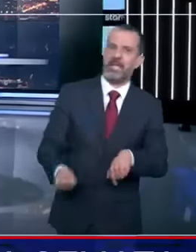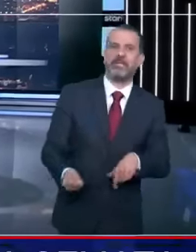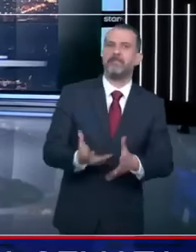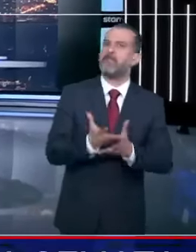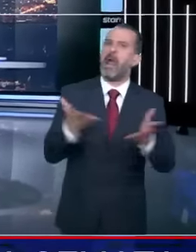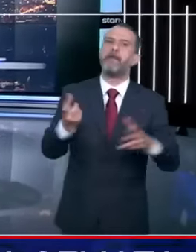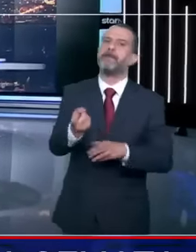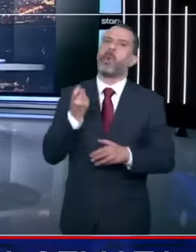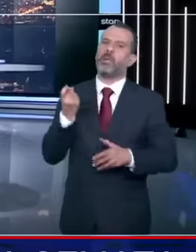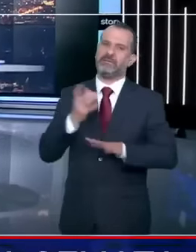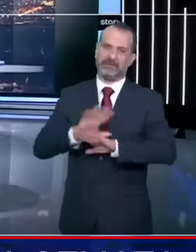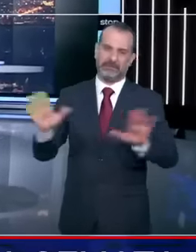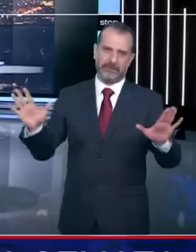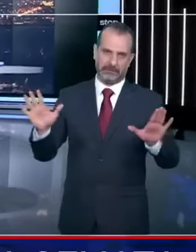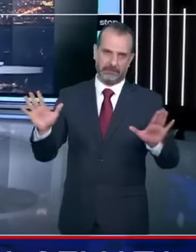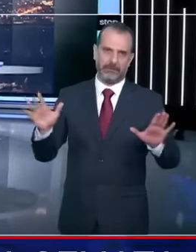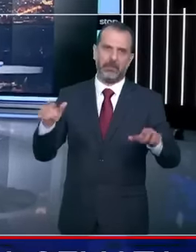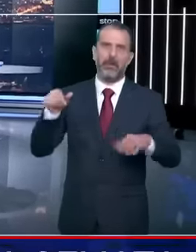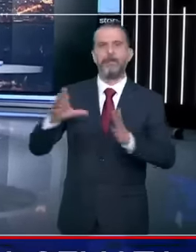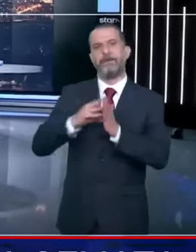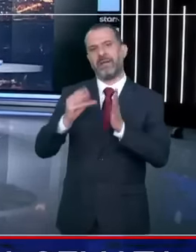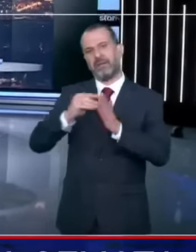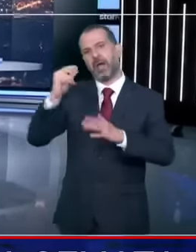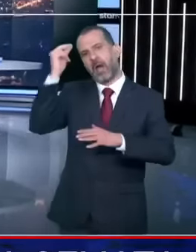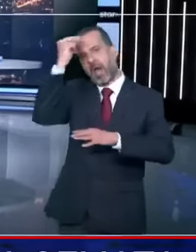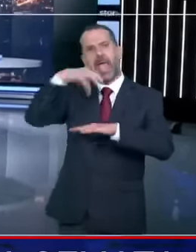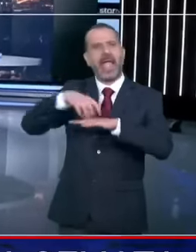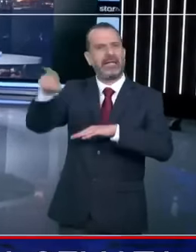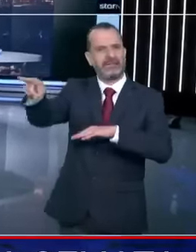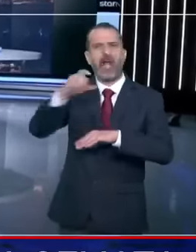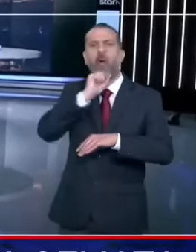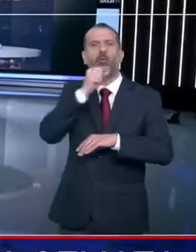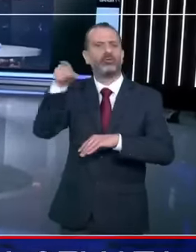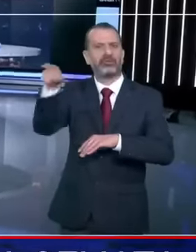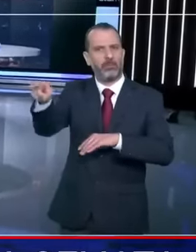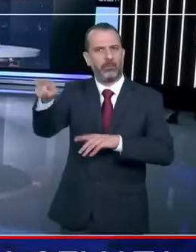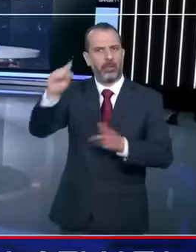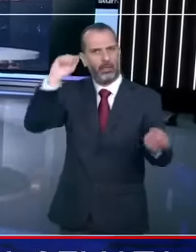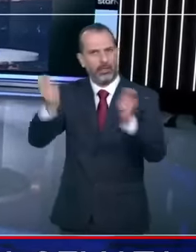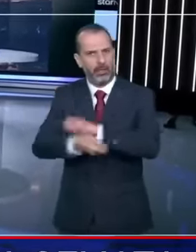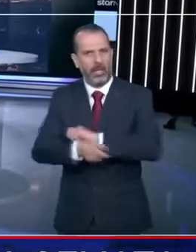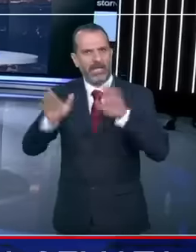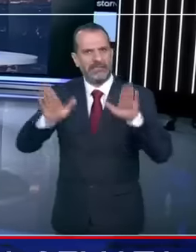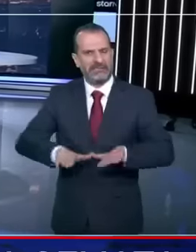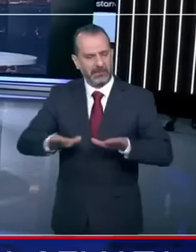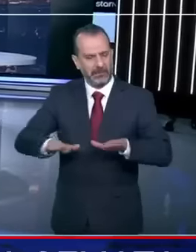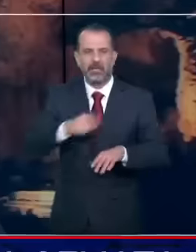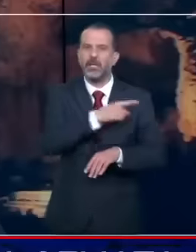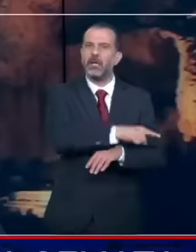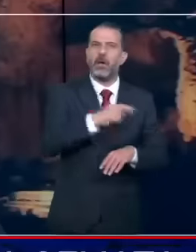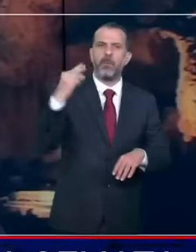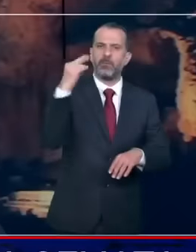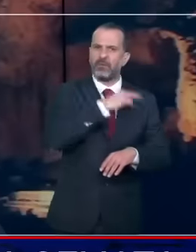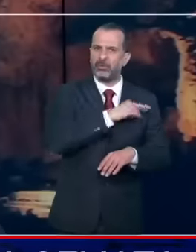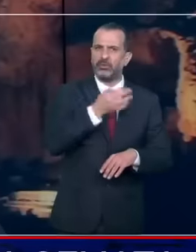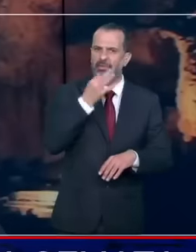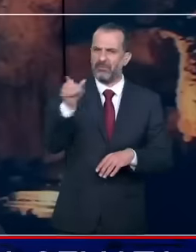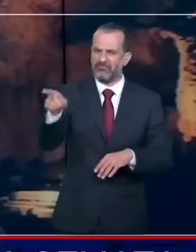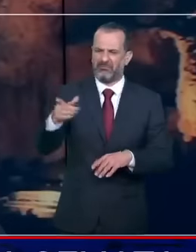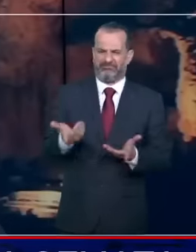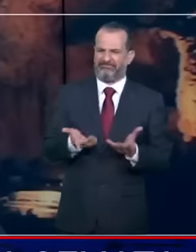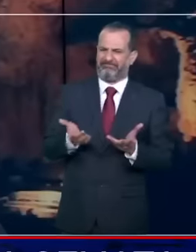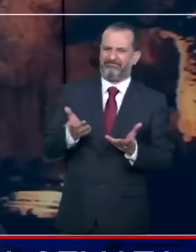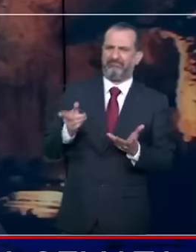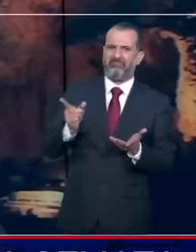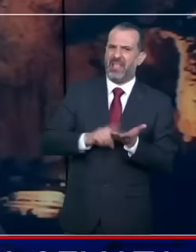είναι μεγάλες. Όπως αυτή η πρόκληση με τη μονή της χώρας που μετράπηκε σε τζαμί και την οποία ο Πρωθυπουργός την αποκάλεσε αχρίαστη, αντί